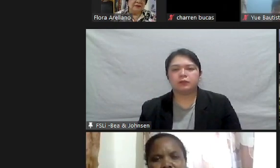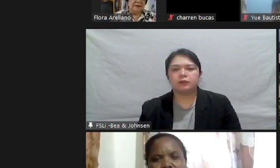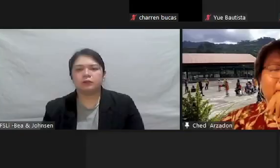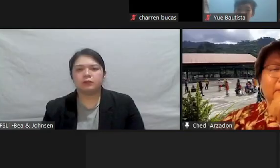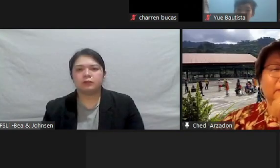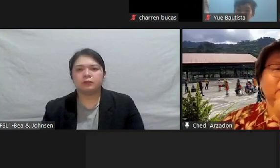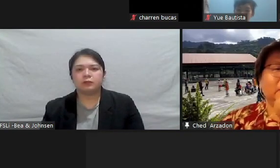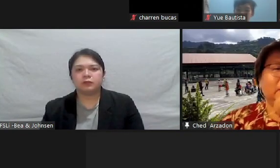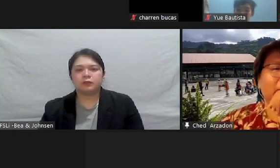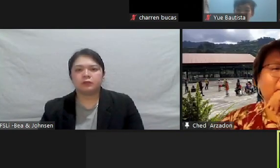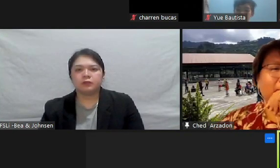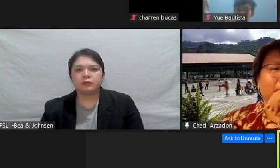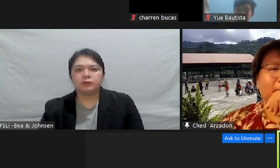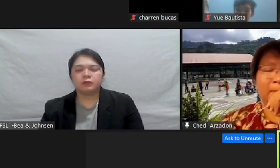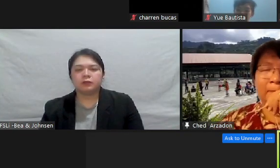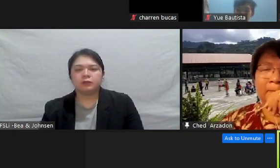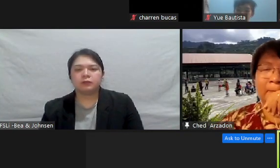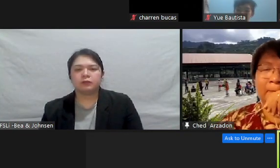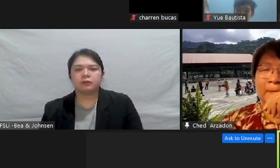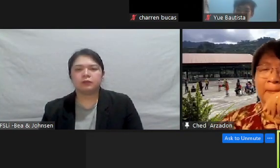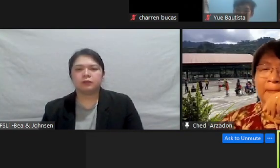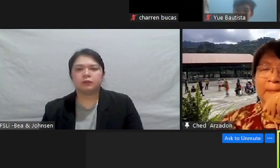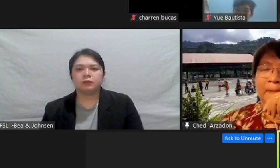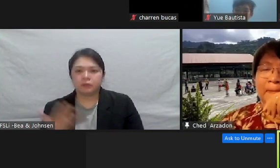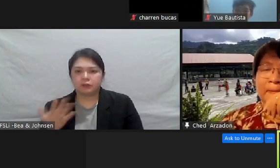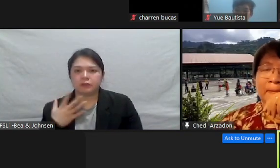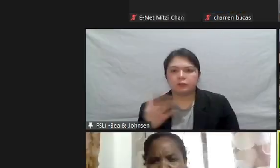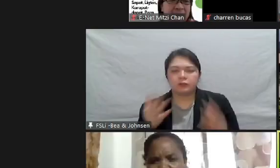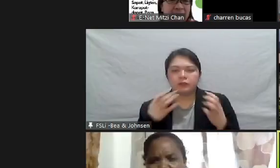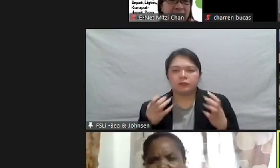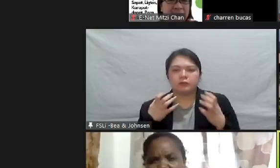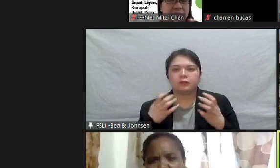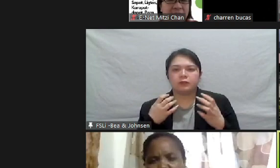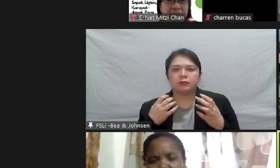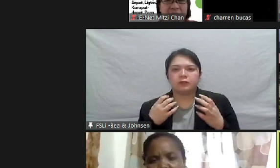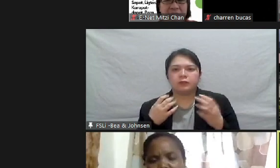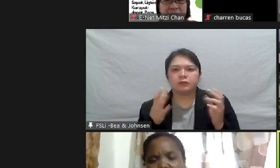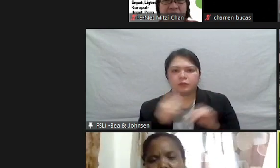din nyo. Opo. Gusto ko lang pong magbigay din ng